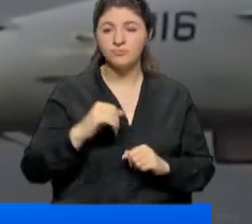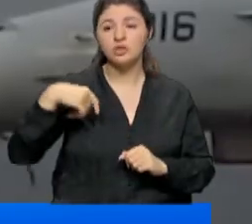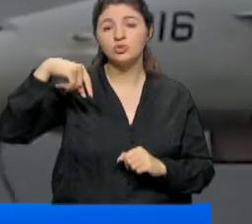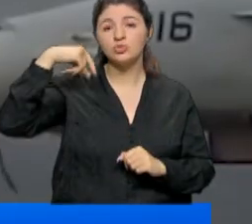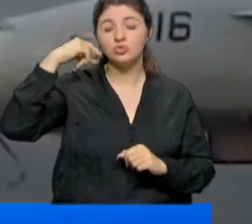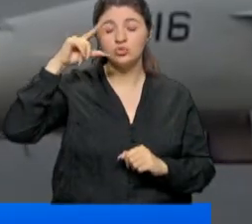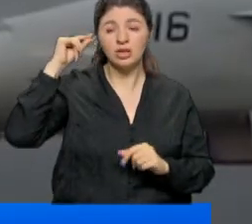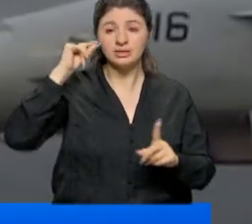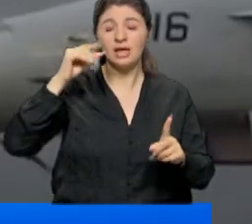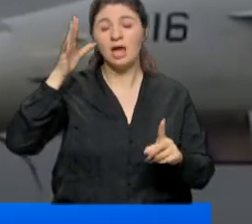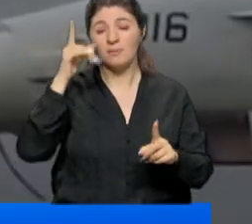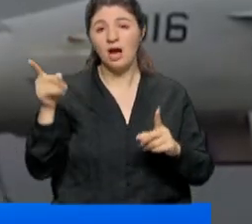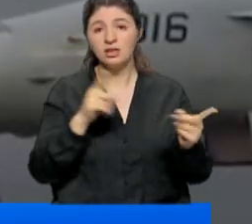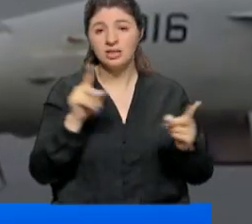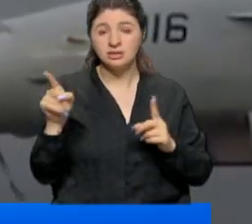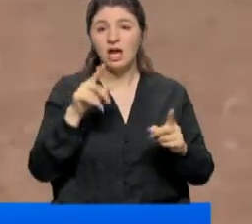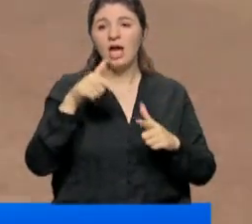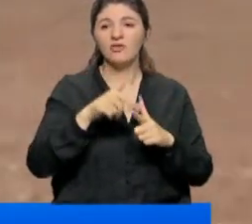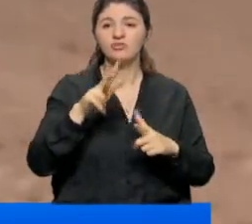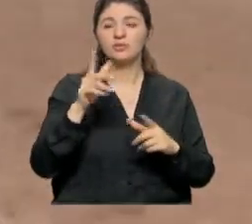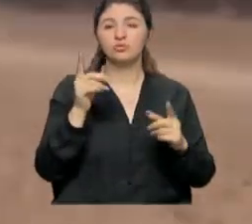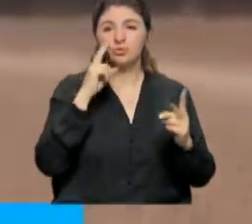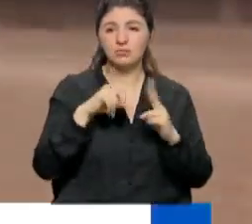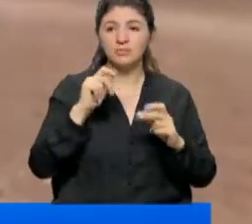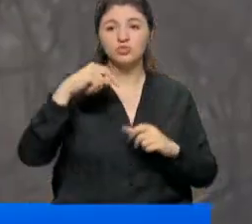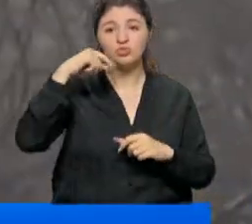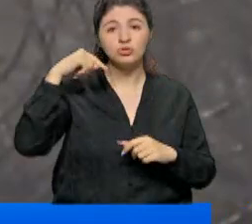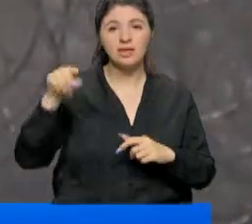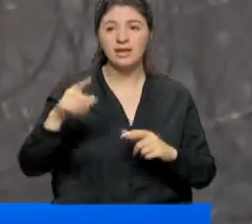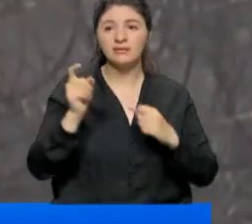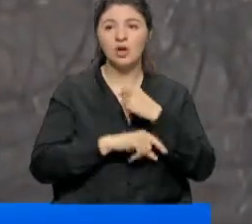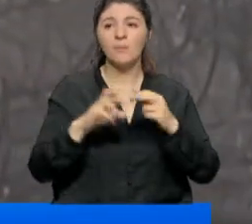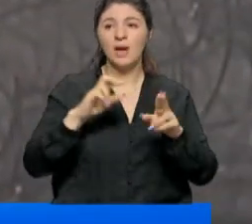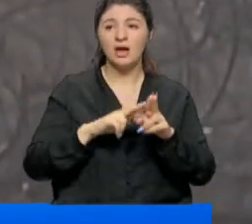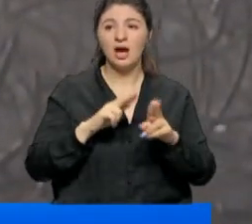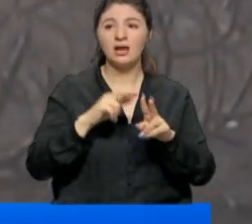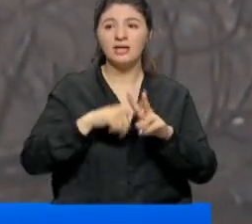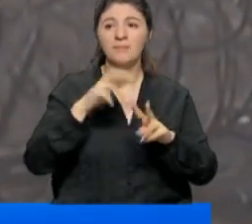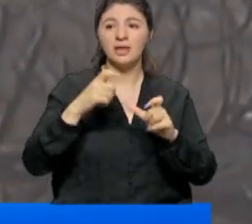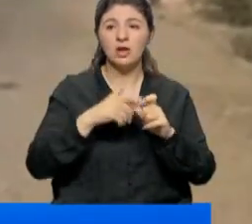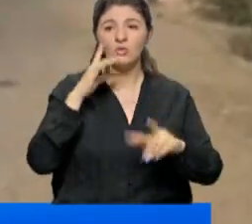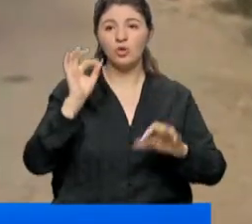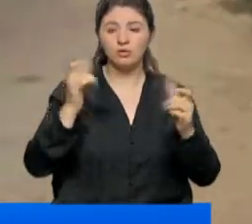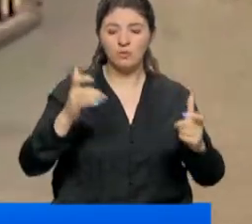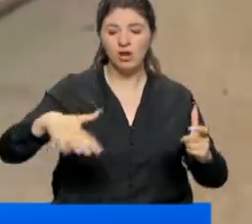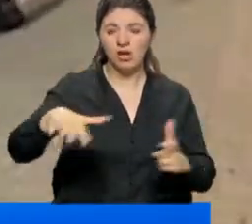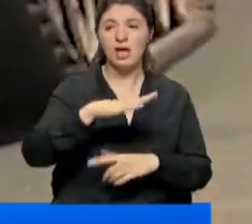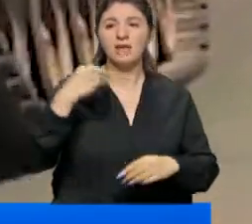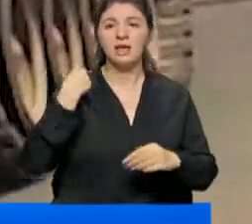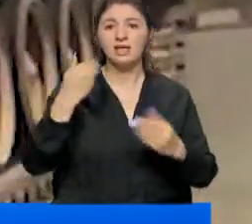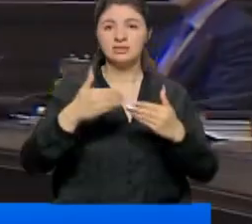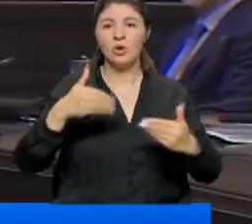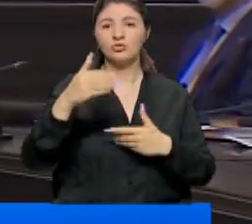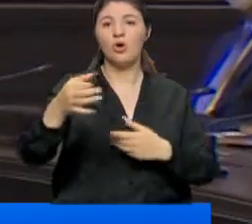yunanistan'la Amerika arasında ep35 Görüşmeyeli yapılırken Suriye'nin kuzeyinde terör örgütü PKK YPG nin kontrolündeki alanlara